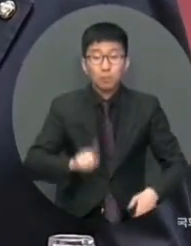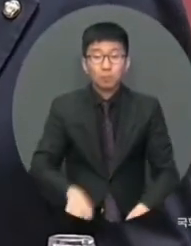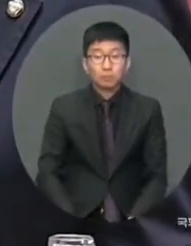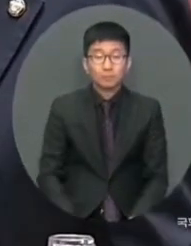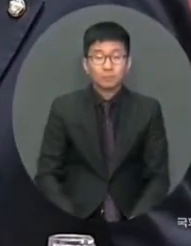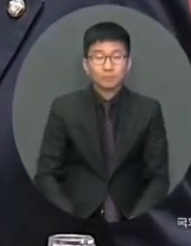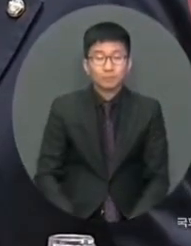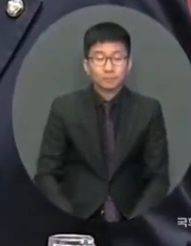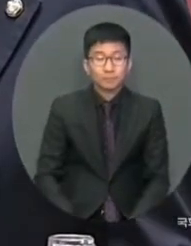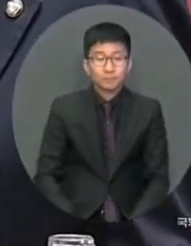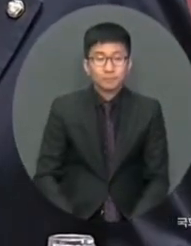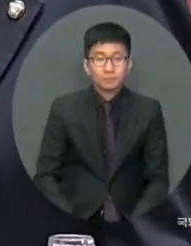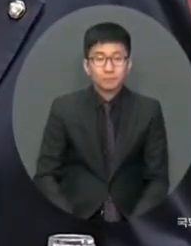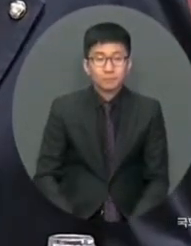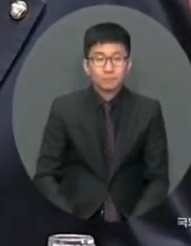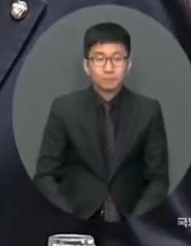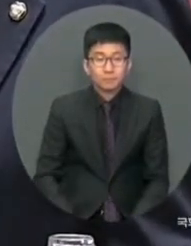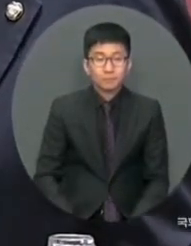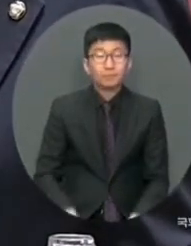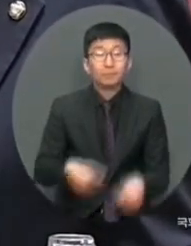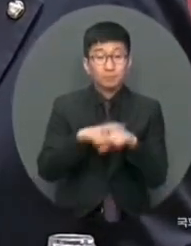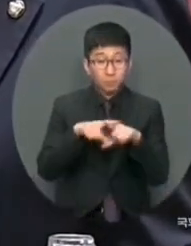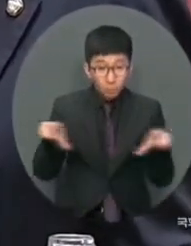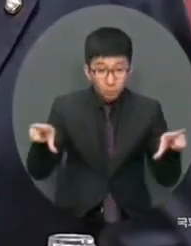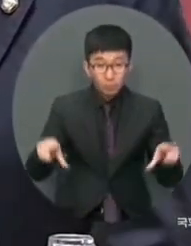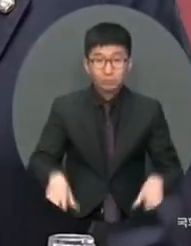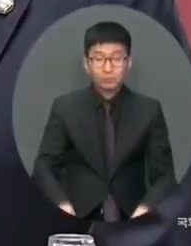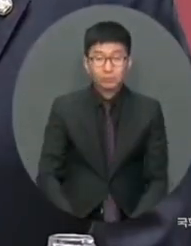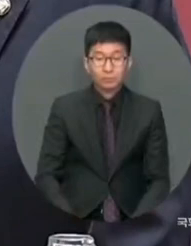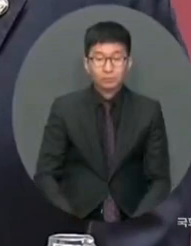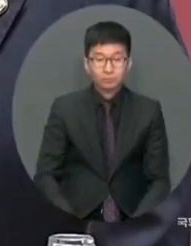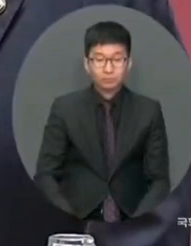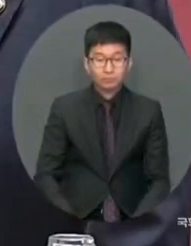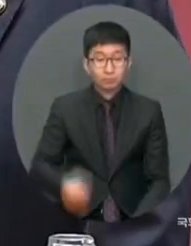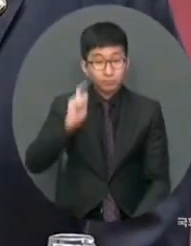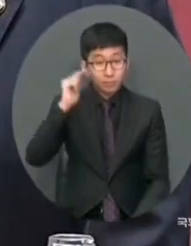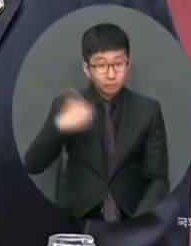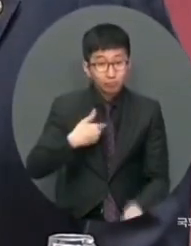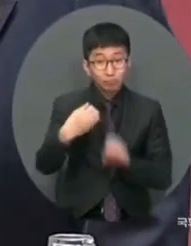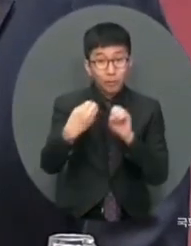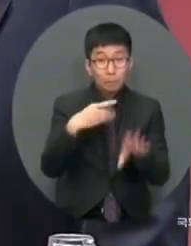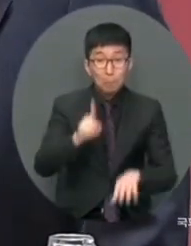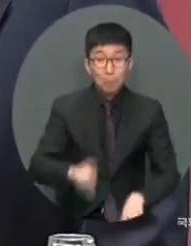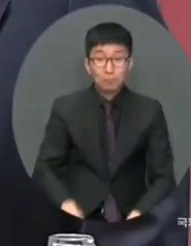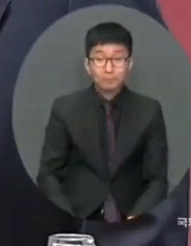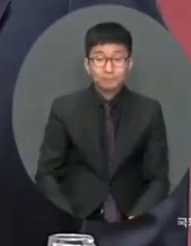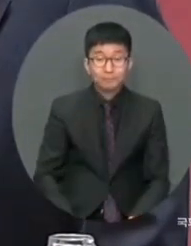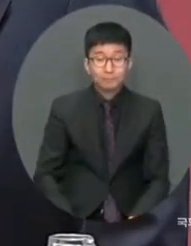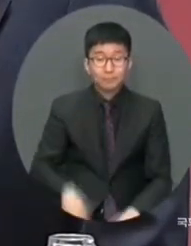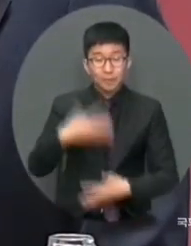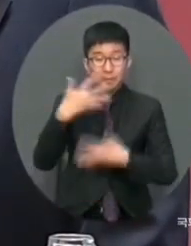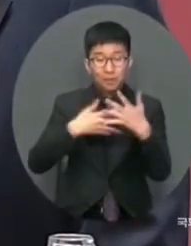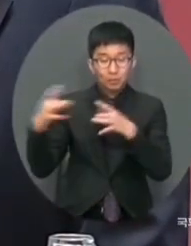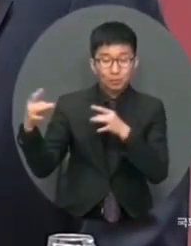글쎄요, 일반적으로 말씀을 하시니까, 말씀을 드리면 우선